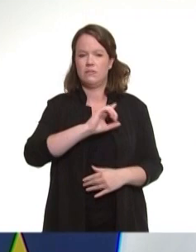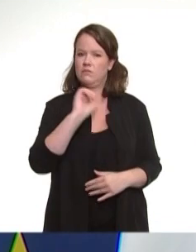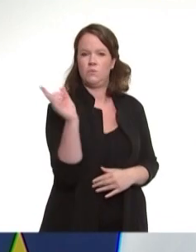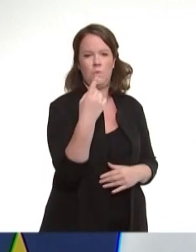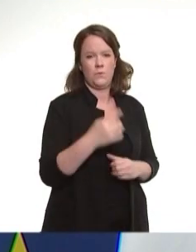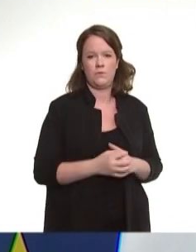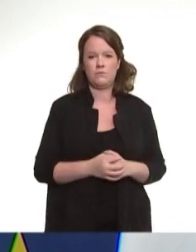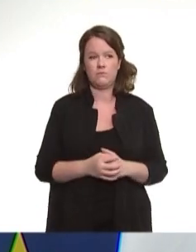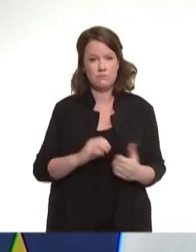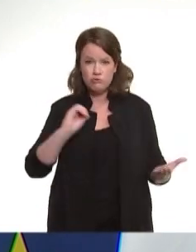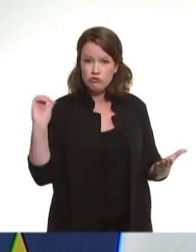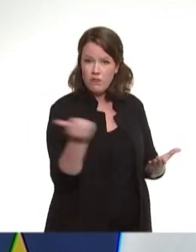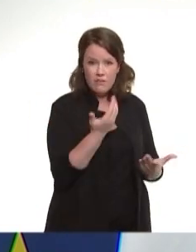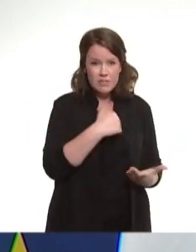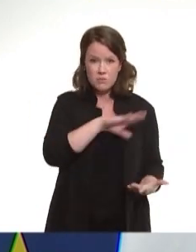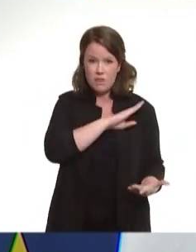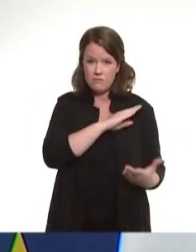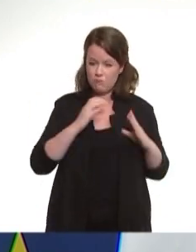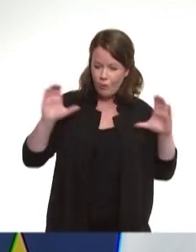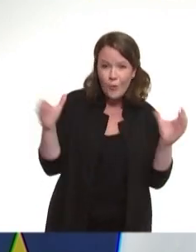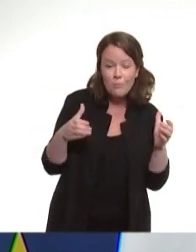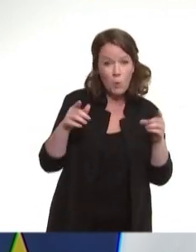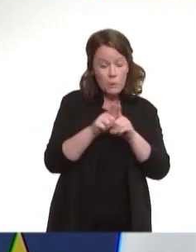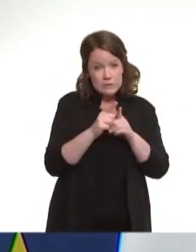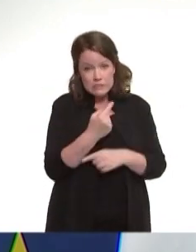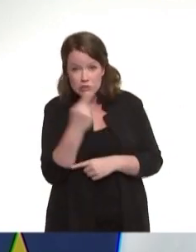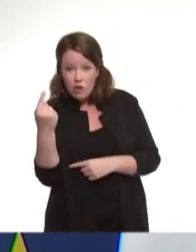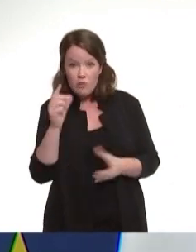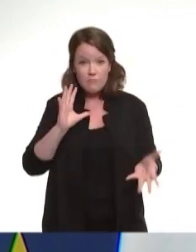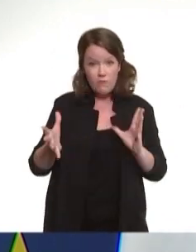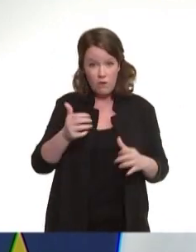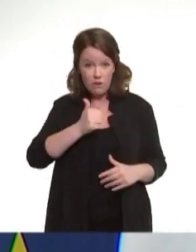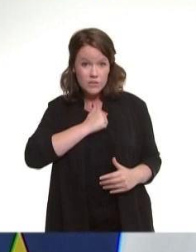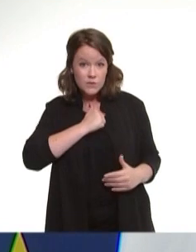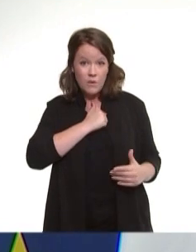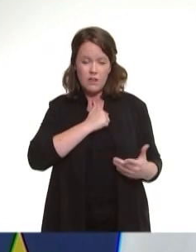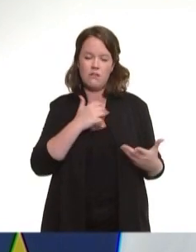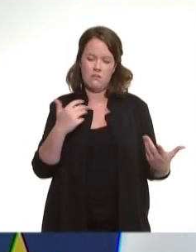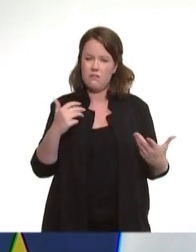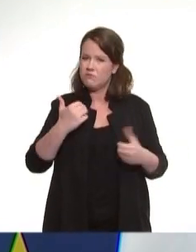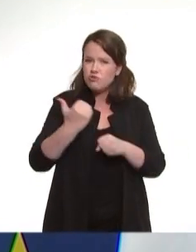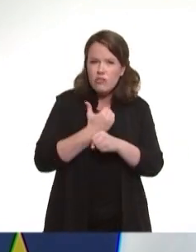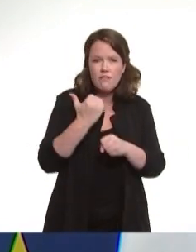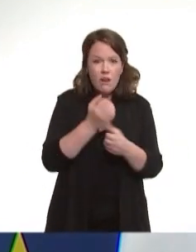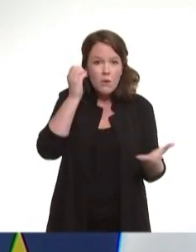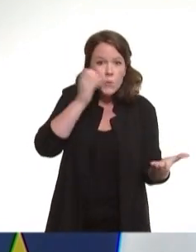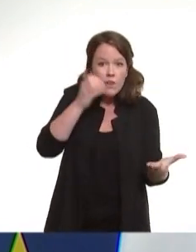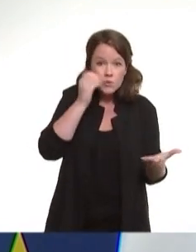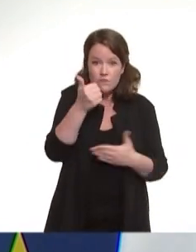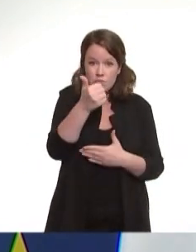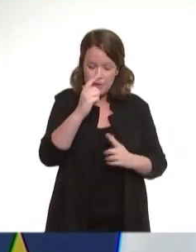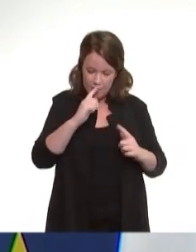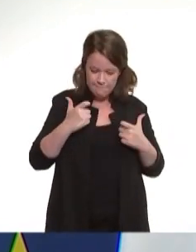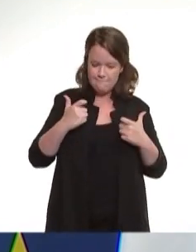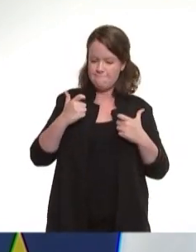par nos comportements individuels et collectifs par l'attention que nous portons à chaque instant de notre quotidien à ne pas transmettre le virus